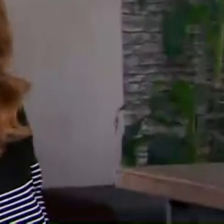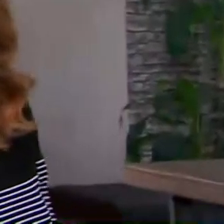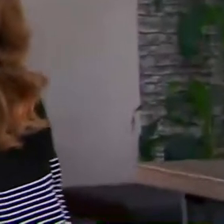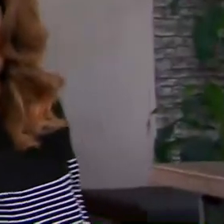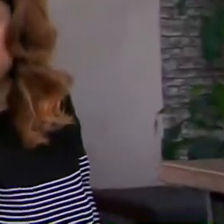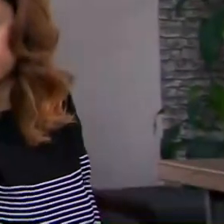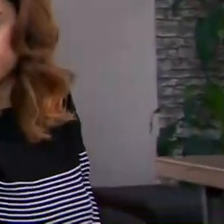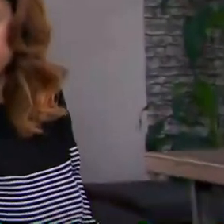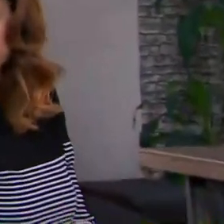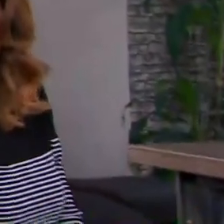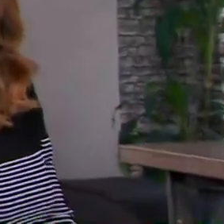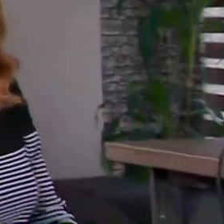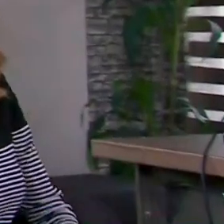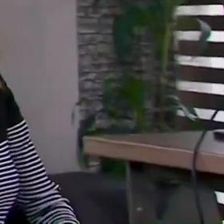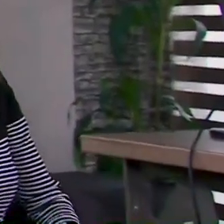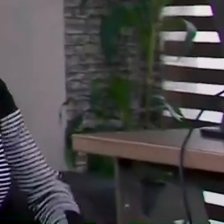yaklaşıyor.